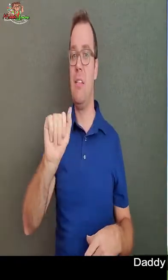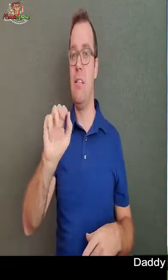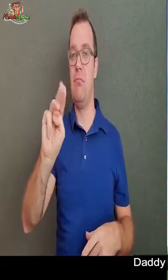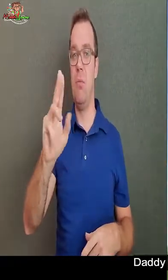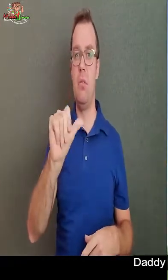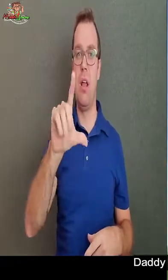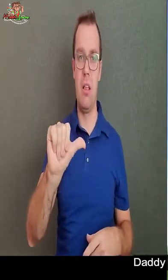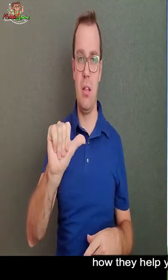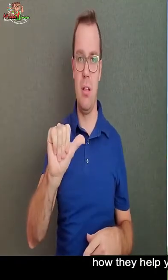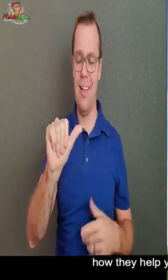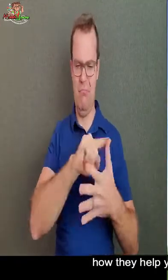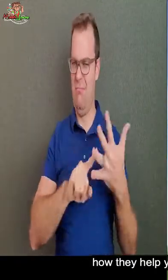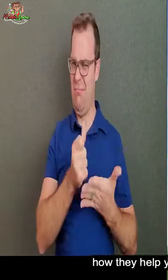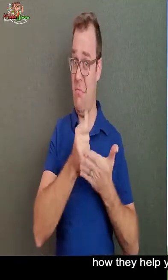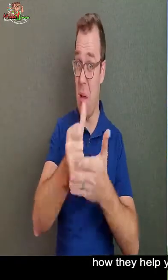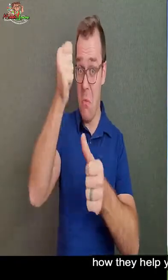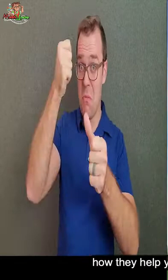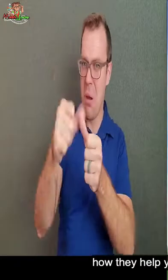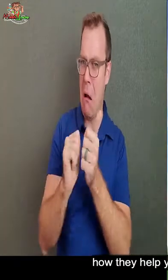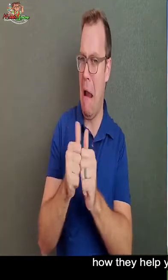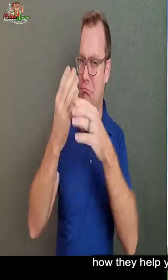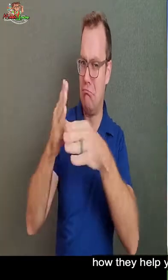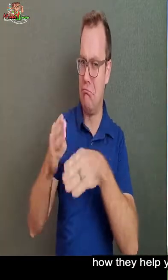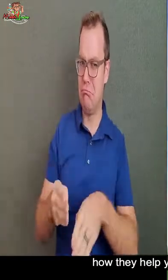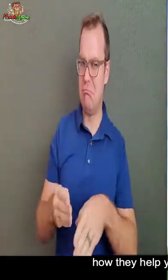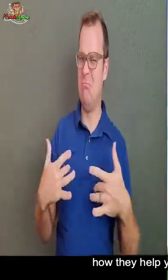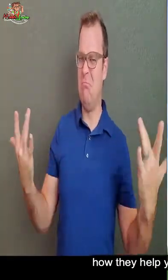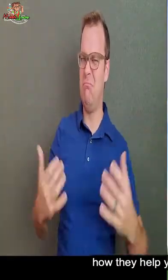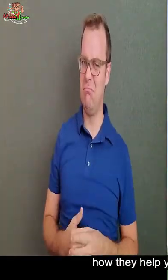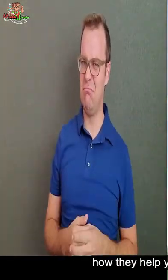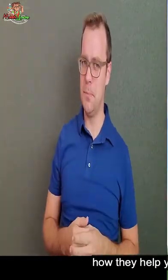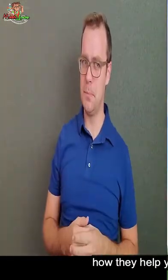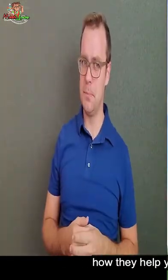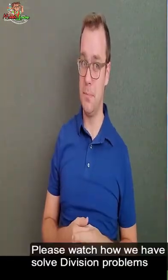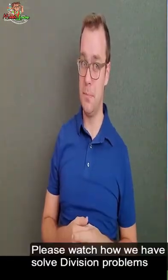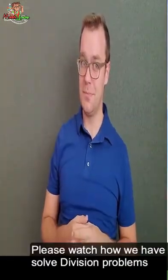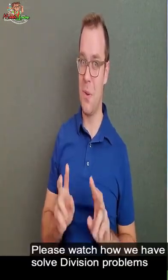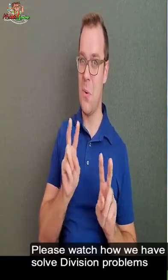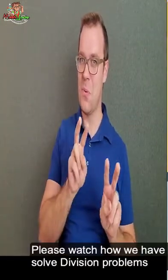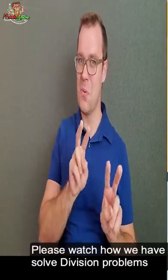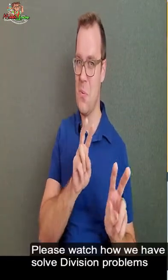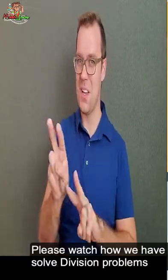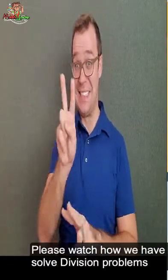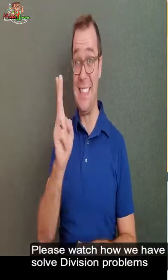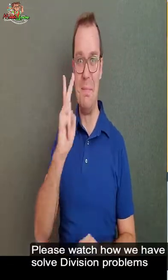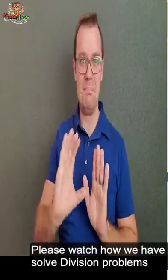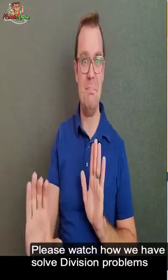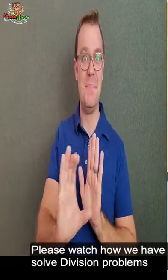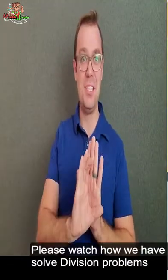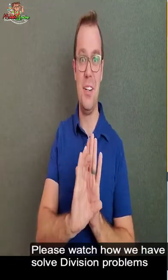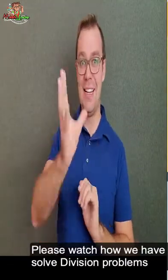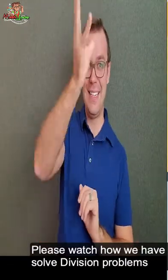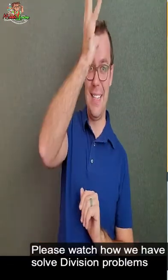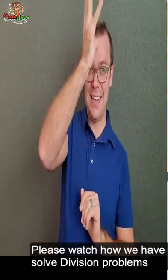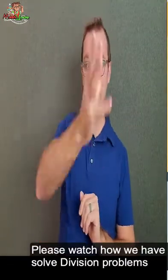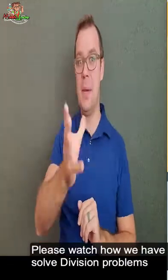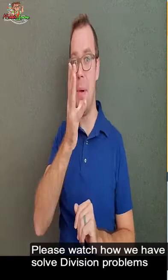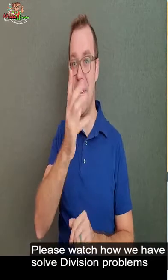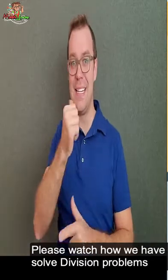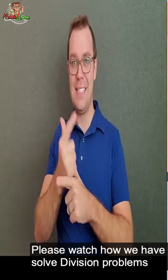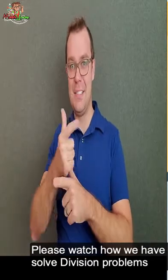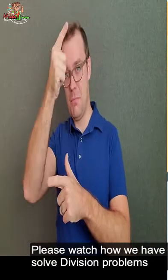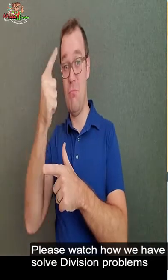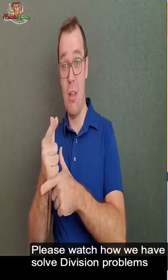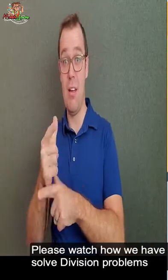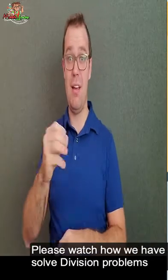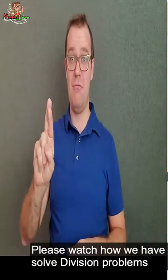रामू काका कैसे बताते हैं पूरा डिवीजन का फॉर्मूला, वो जरूर देखिएगा कैसे हमने डैडी मम्मी सिस्टर ब्रदर और